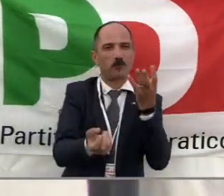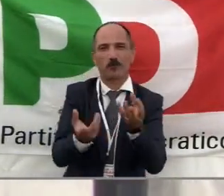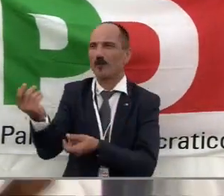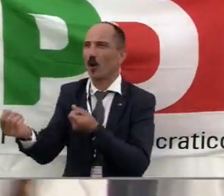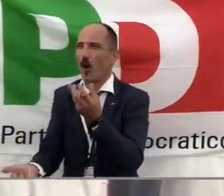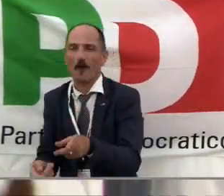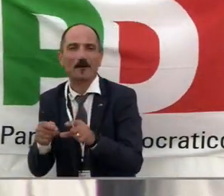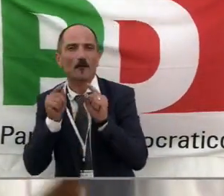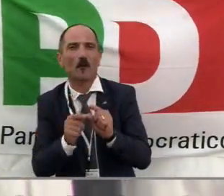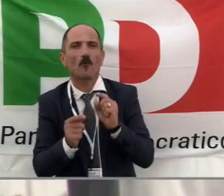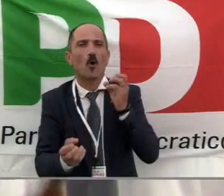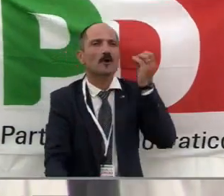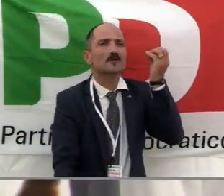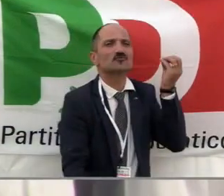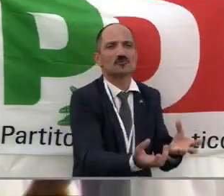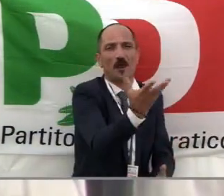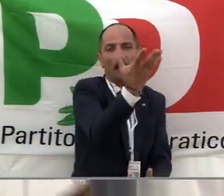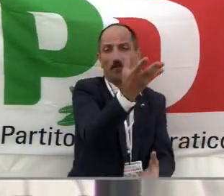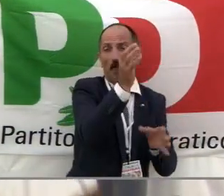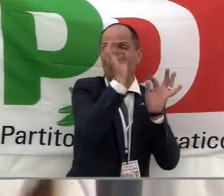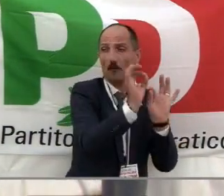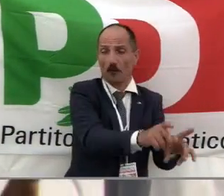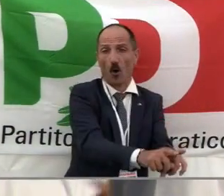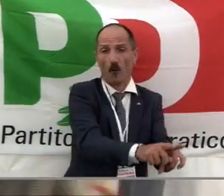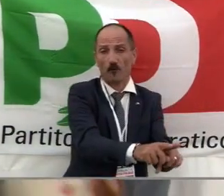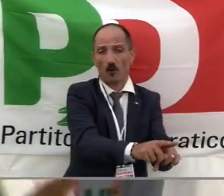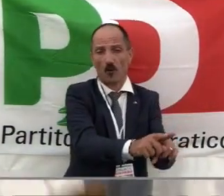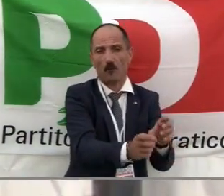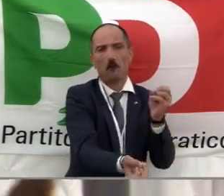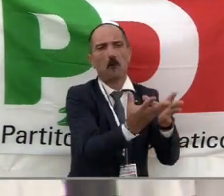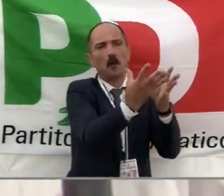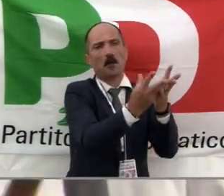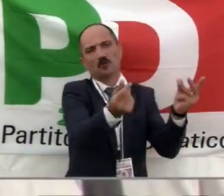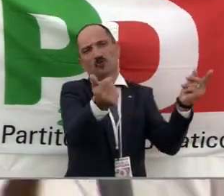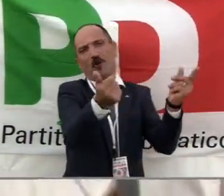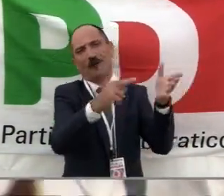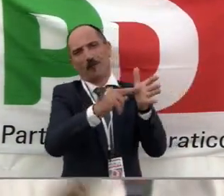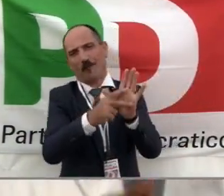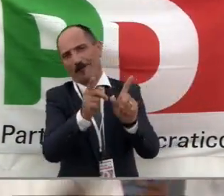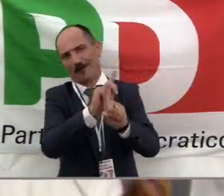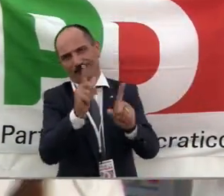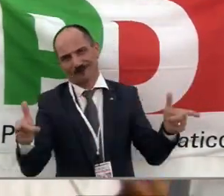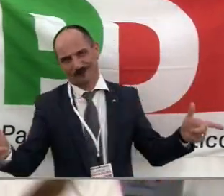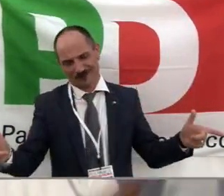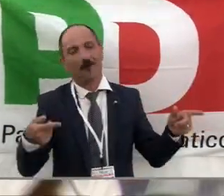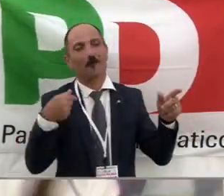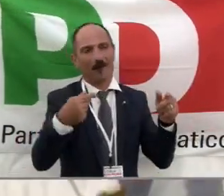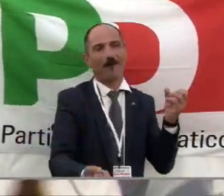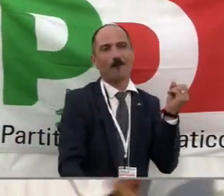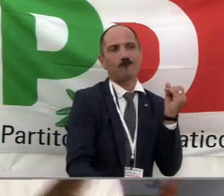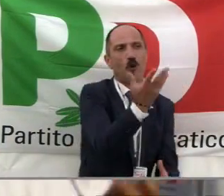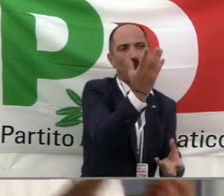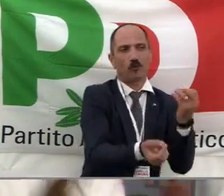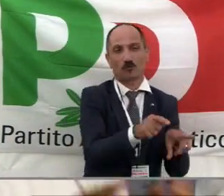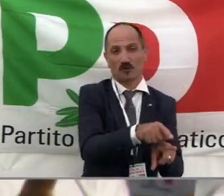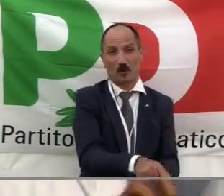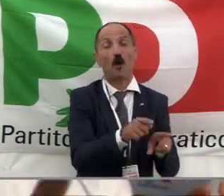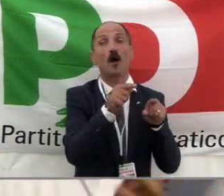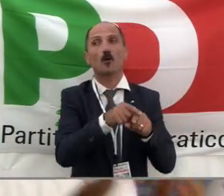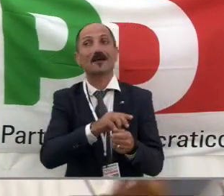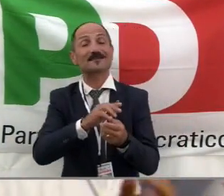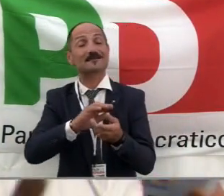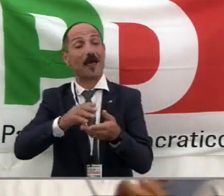fanno i piromani, incendiano anziché risolvere il problema. E guardate